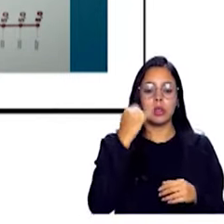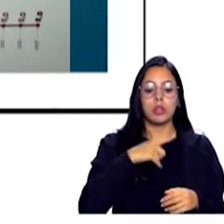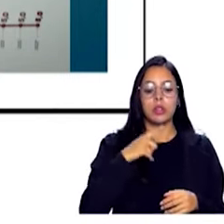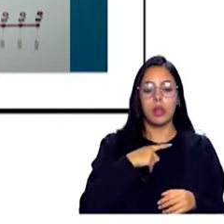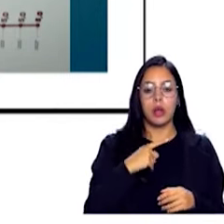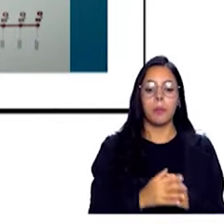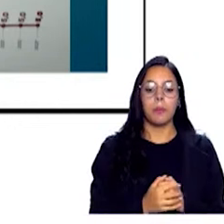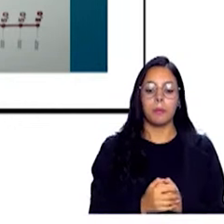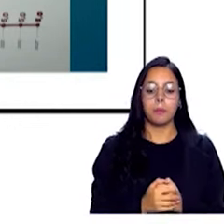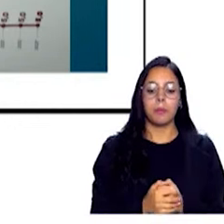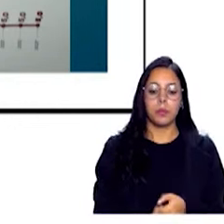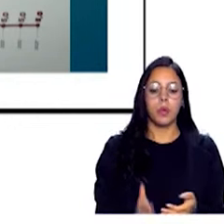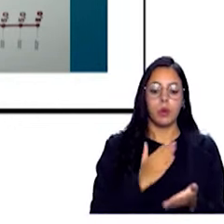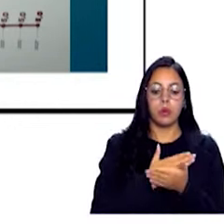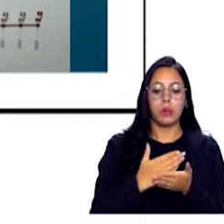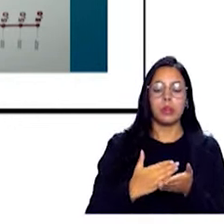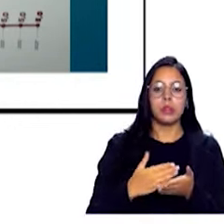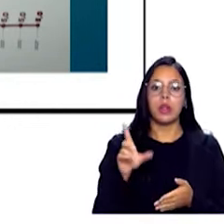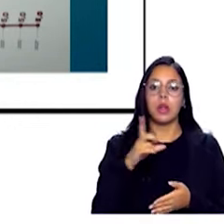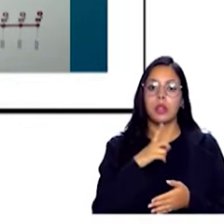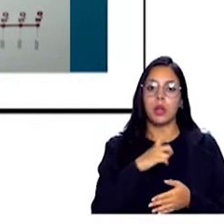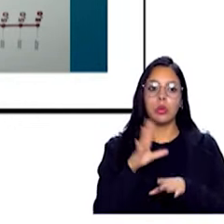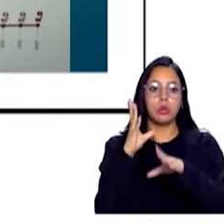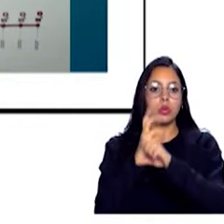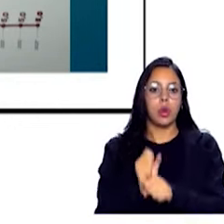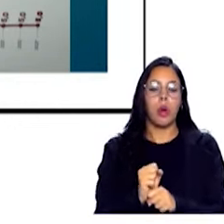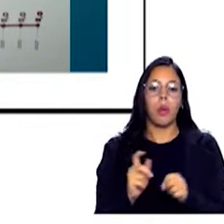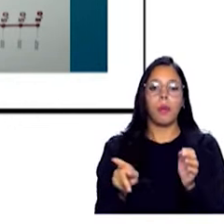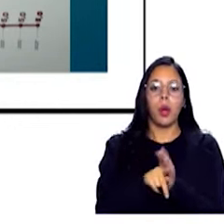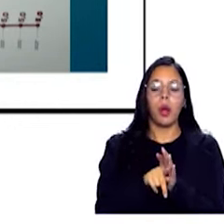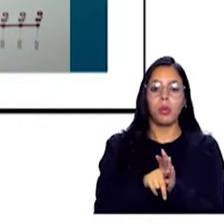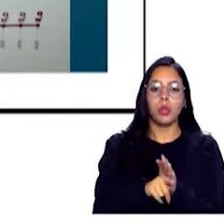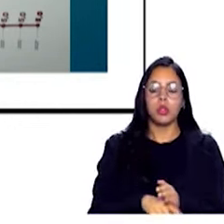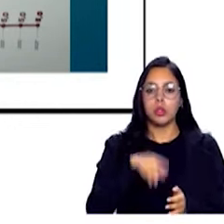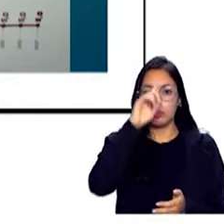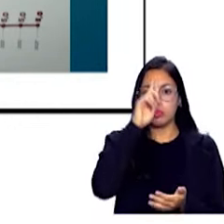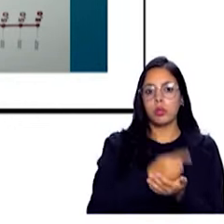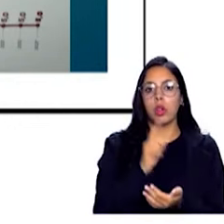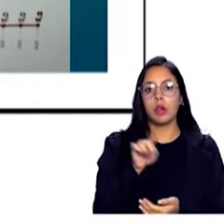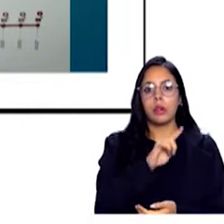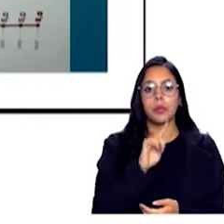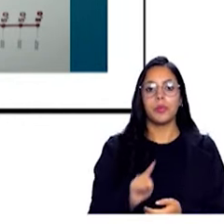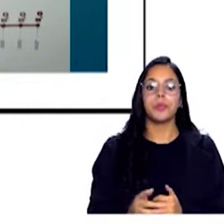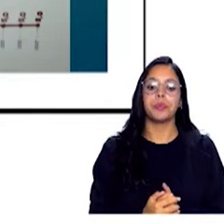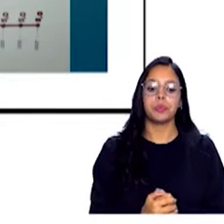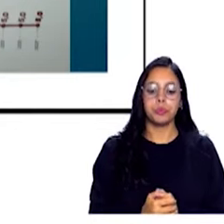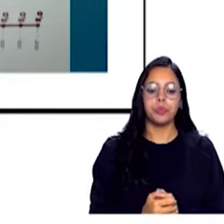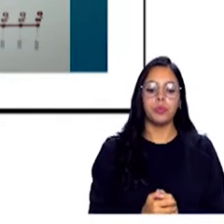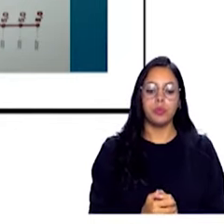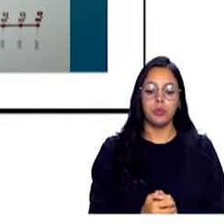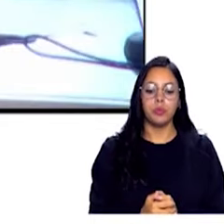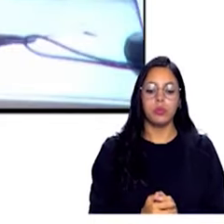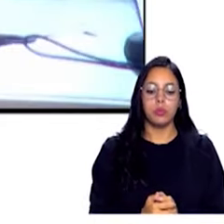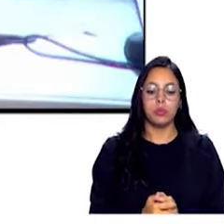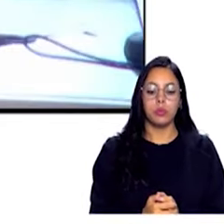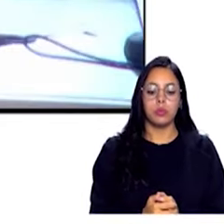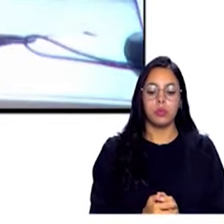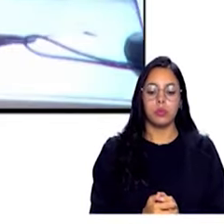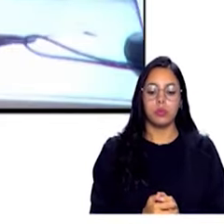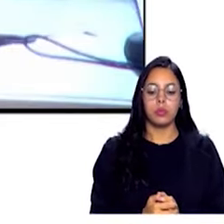quantitative la de cassation française certes le nombre de pourvoi environ